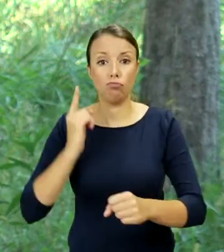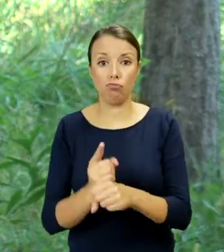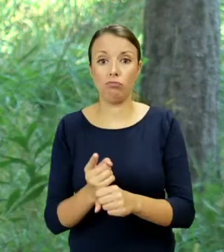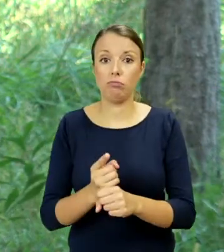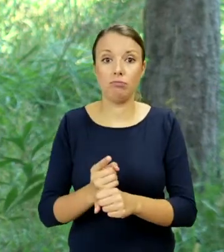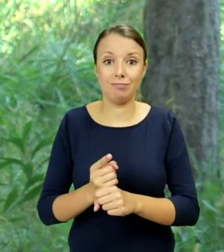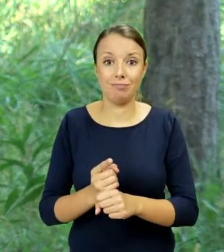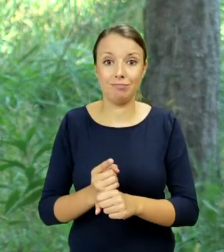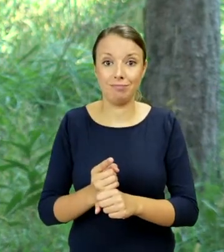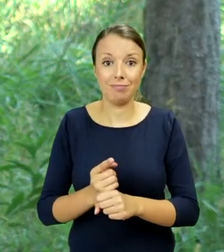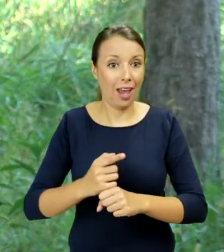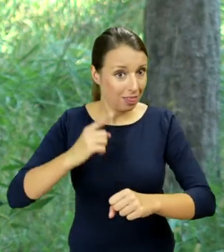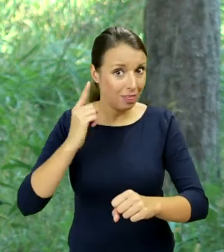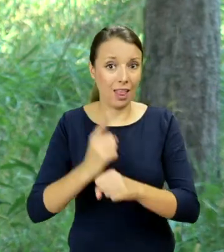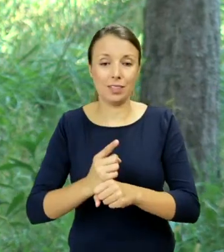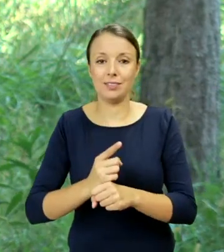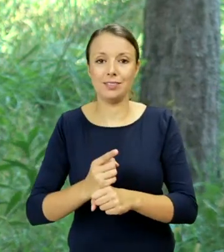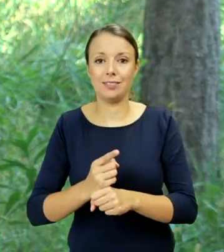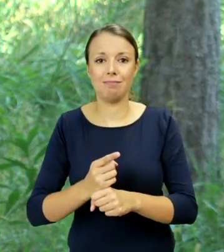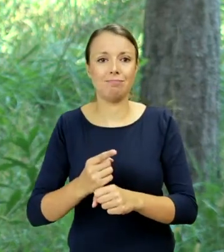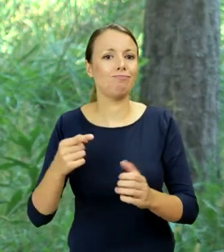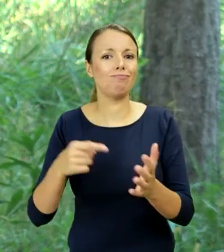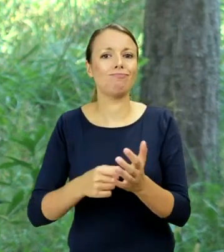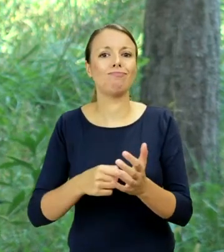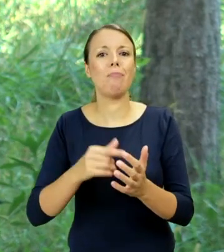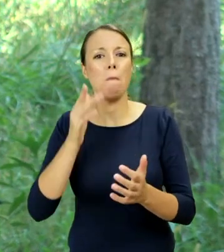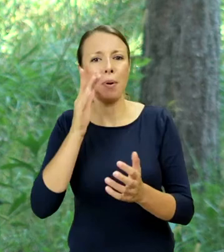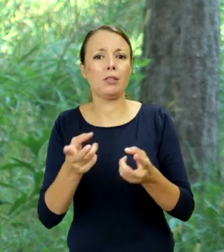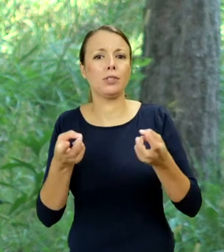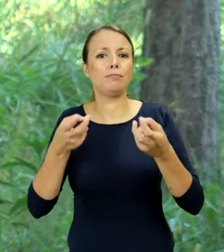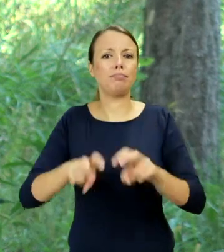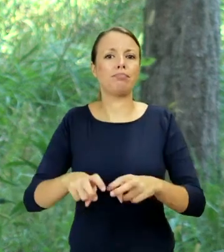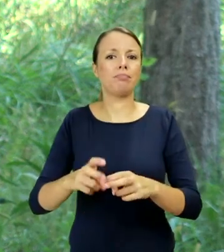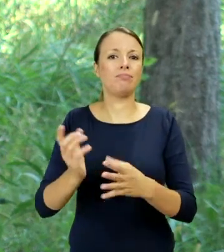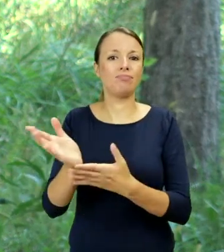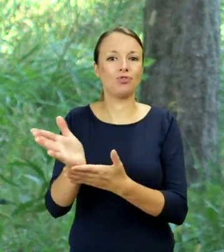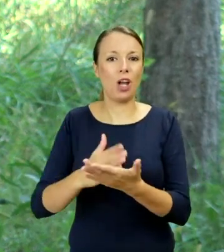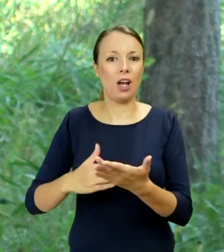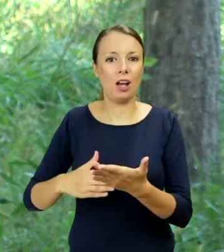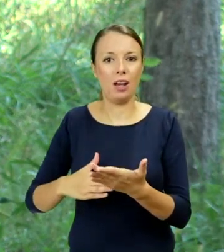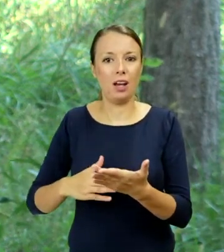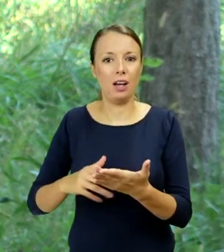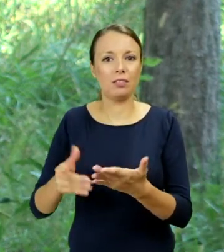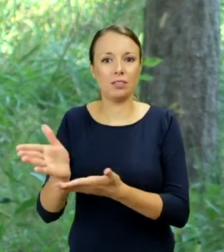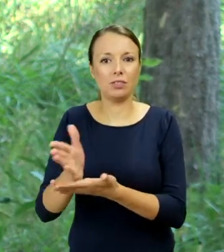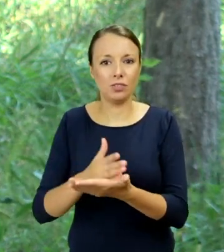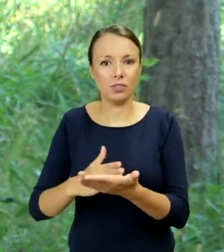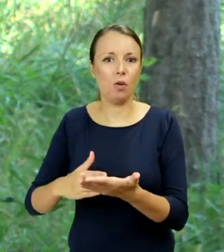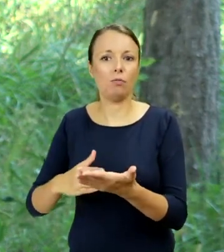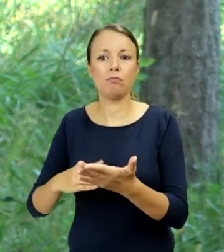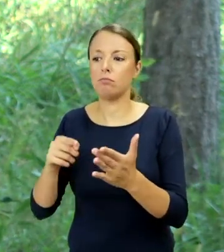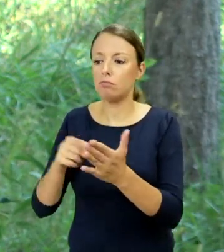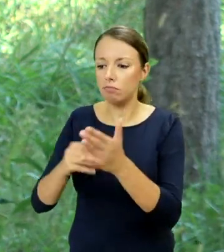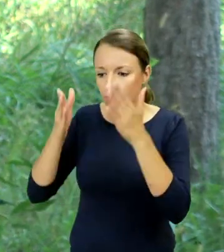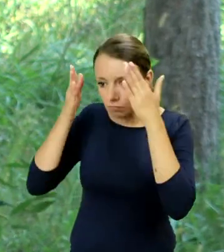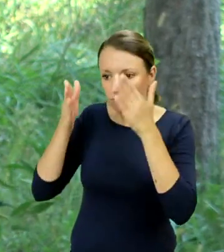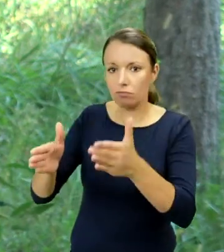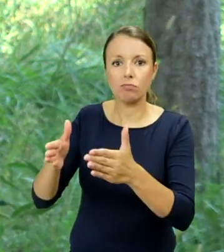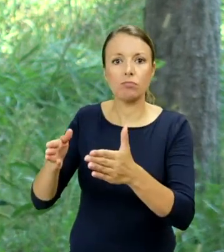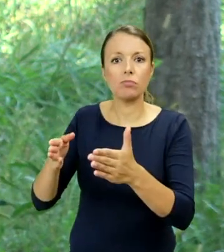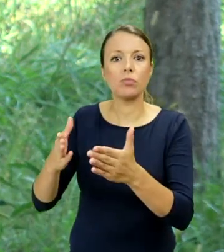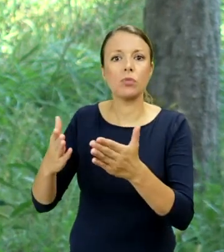zapadła decyzja o tym, że zostanie powołana sekcja, która zajmie się gromadzeniem i